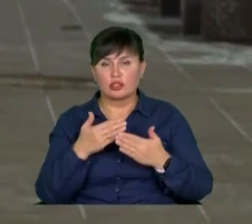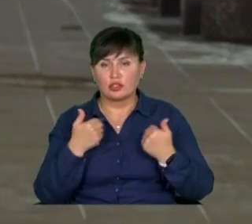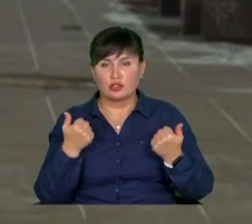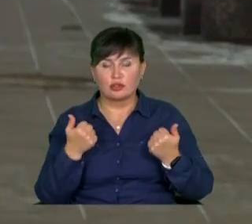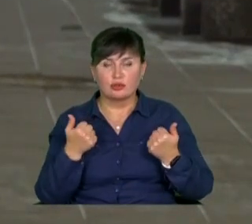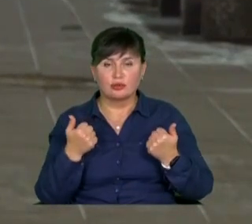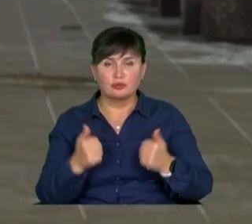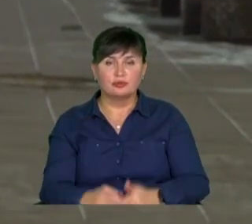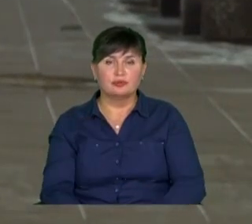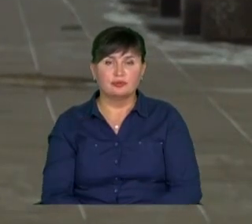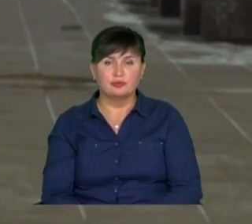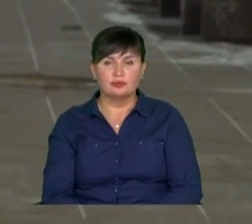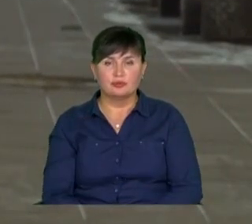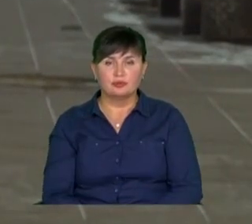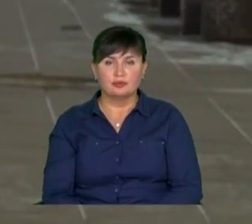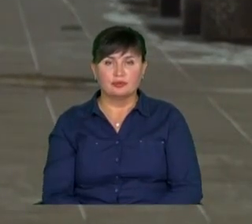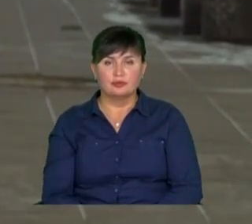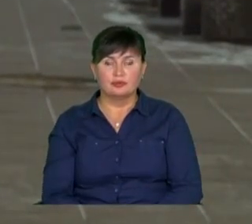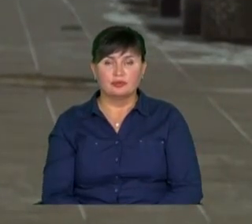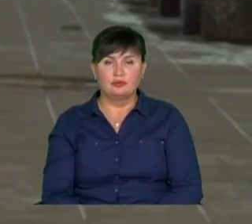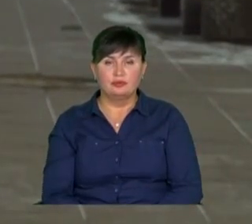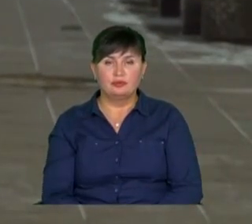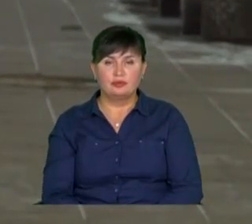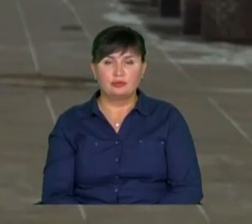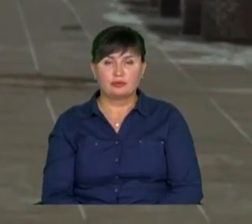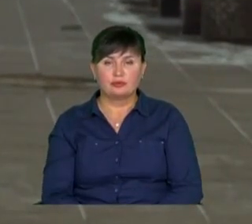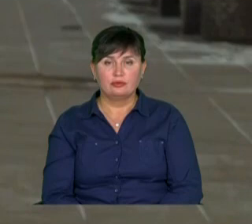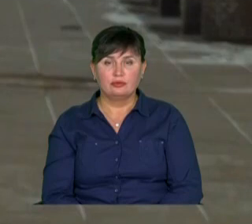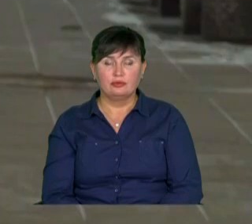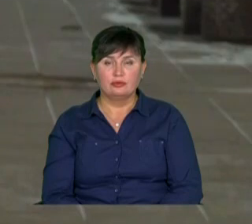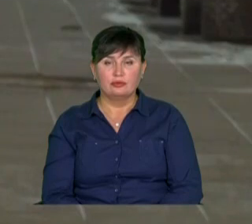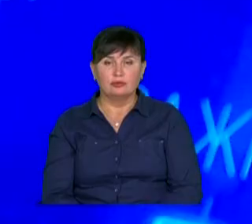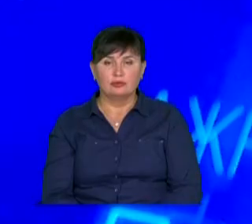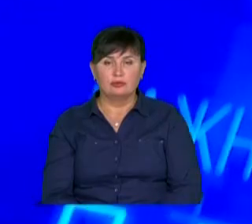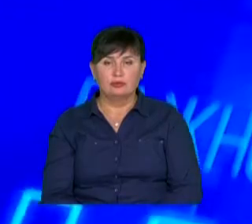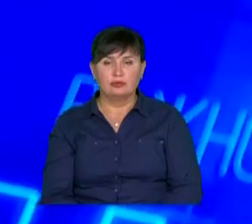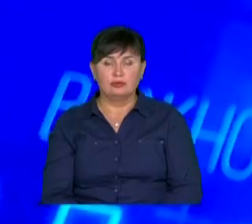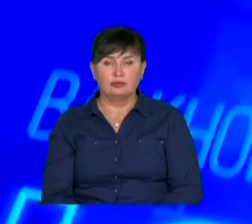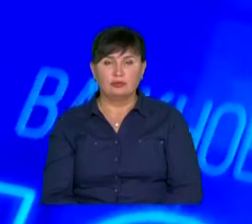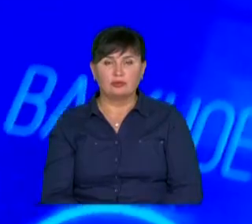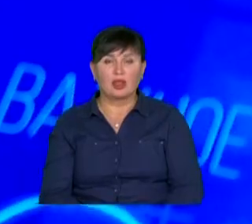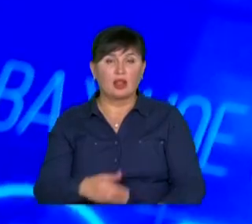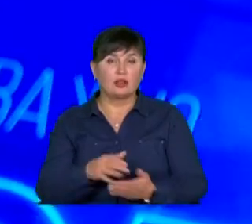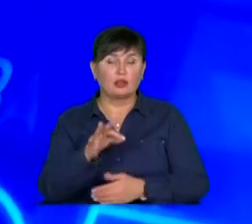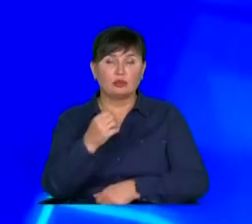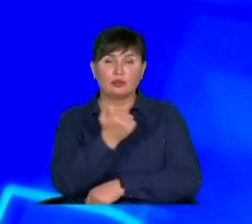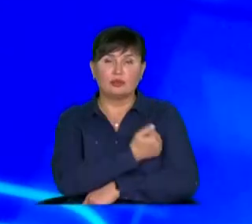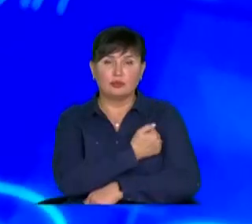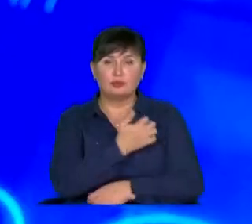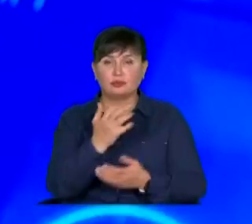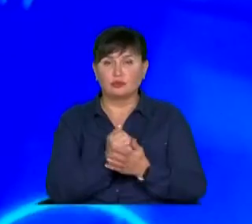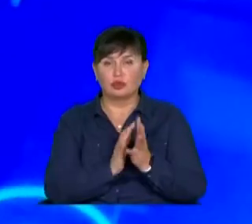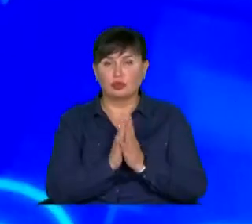будет. Далее Насипова, Нурлан Утиген, Дастан Темирбекулы, телеканал Алматы, Астана. Отказ от прививок привел к